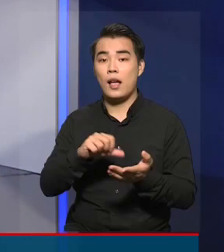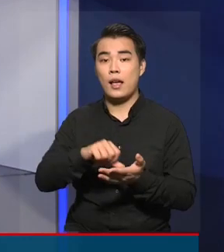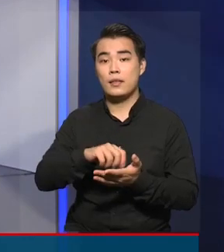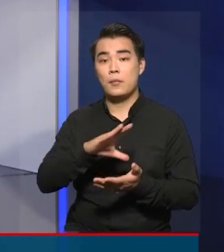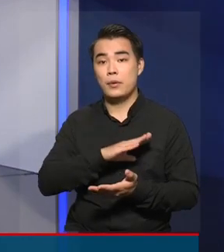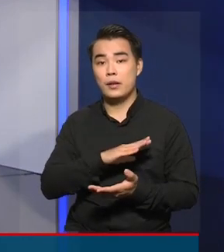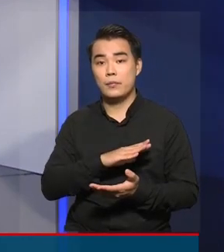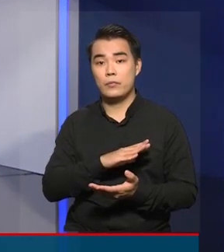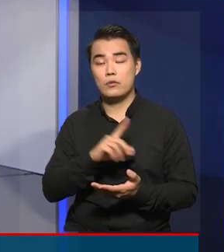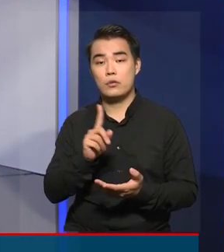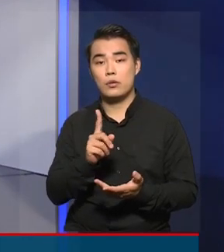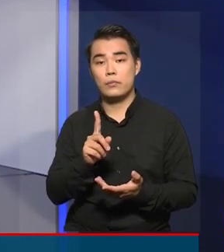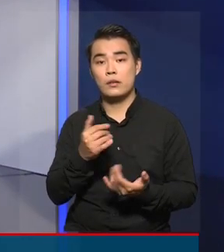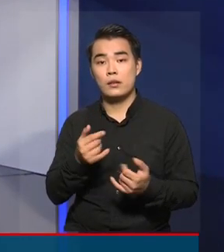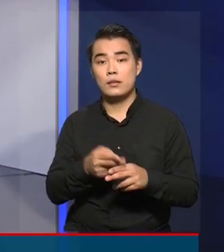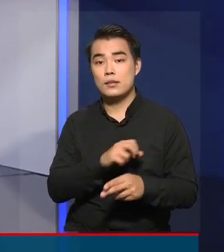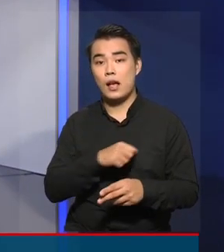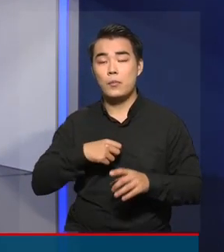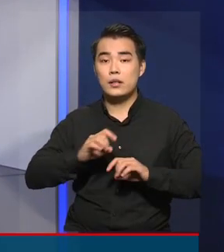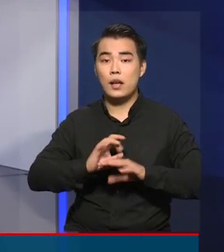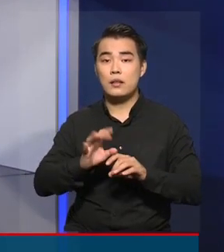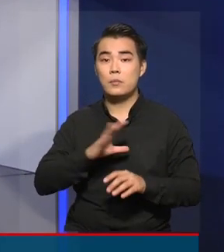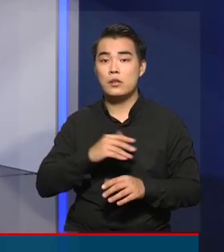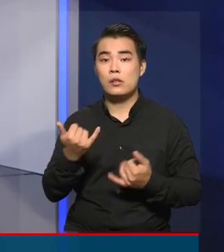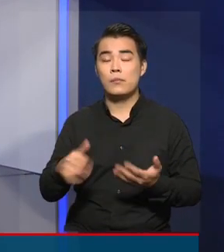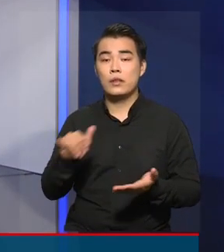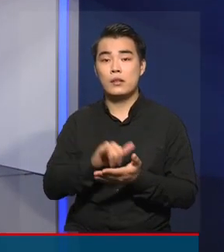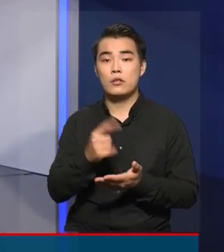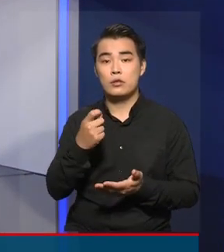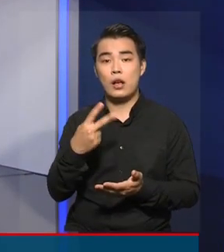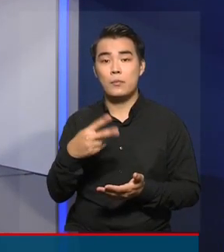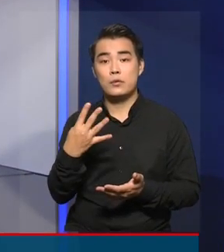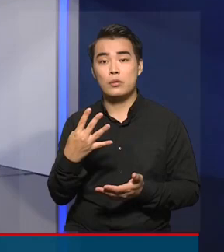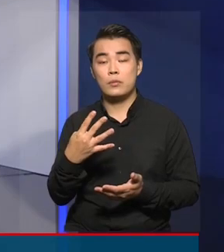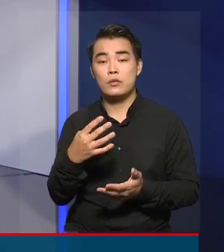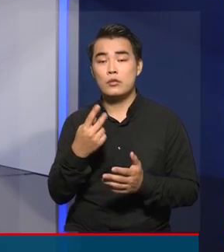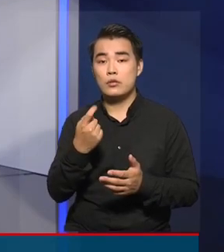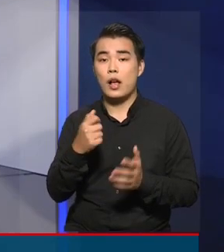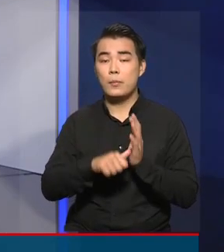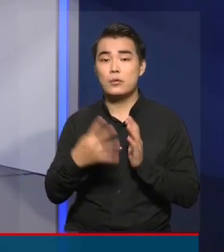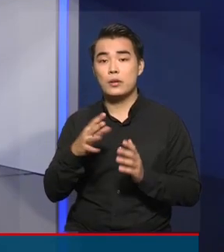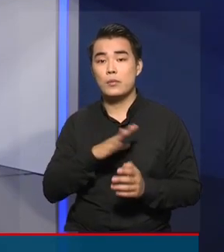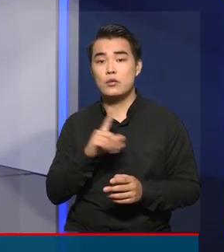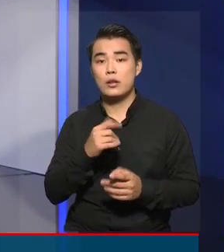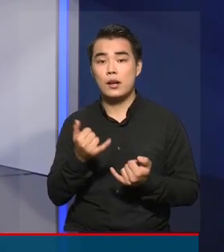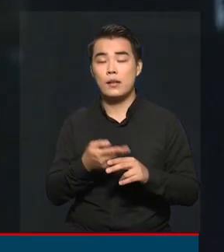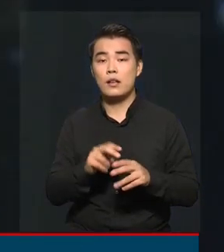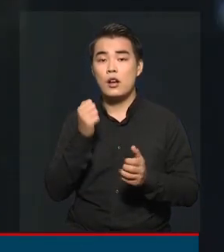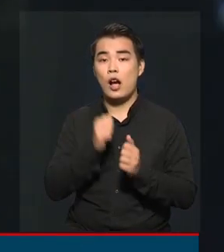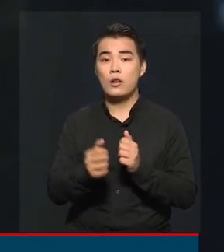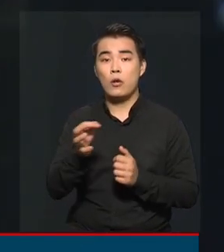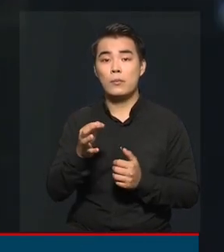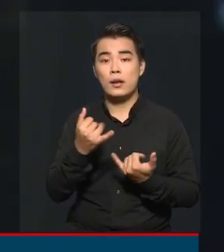қой. Өзіңіз де түзеп кеттіңіз, әу баста тіркелгендер саны 164 дедіңіз. Енді әр ауданда